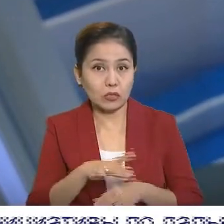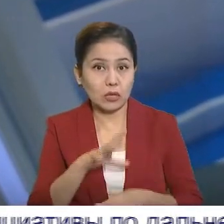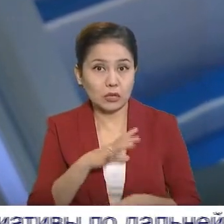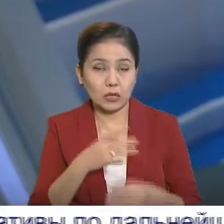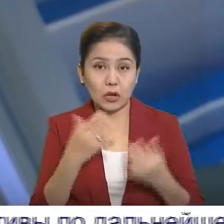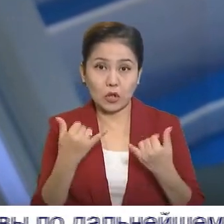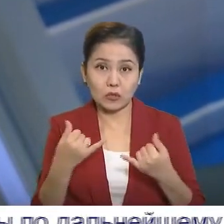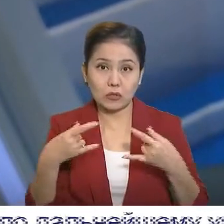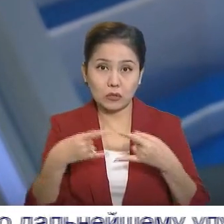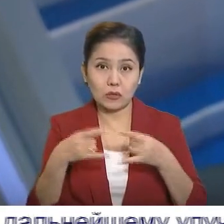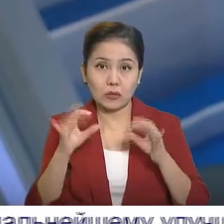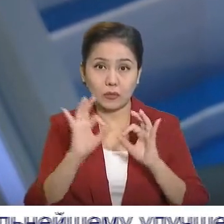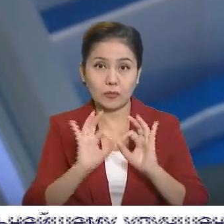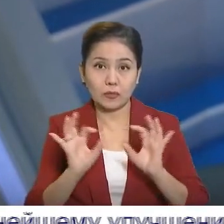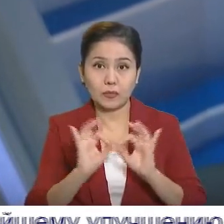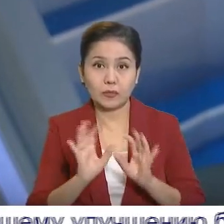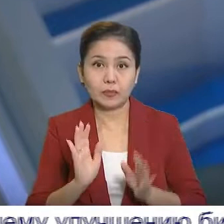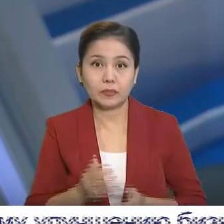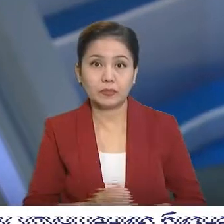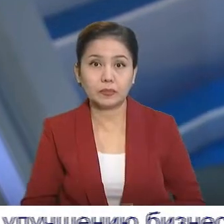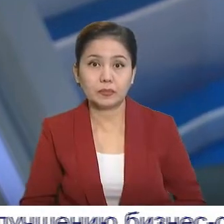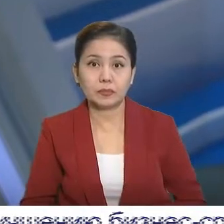Endigi lavhamiz aynan shu haqda.